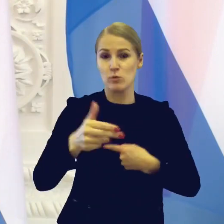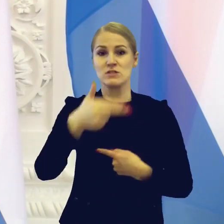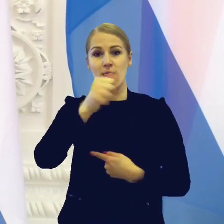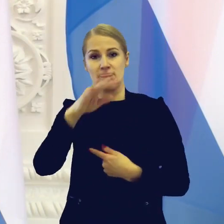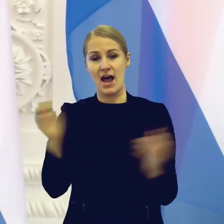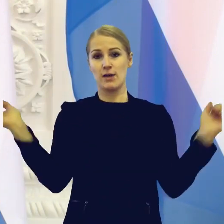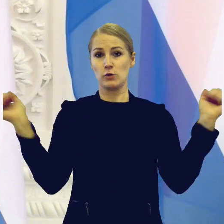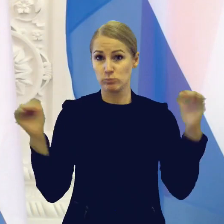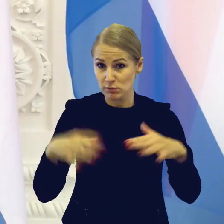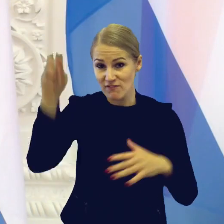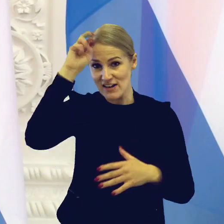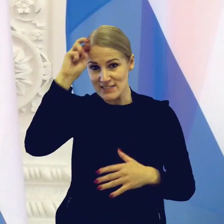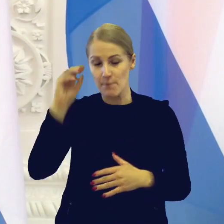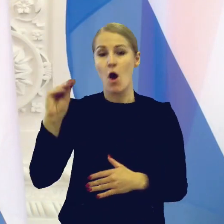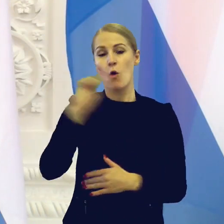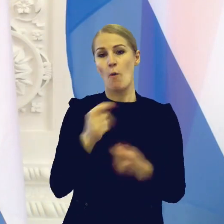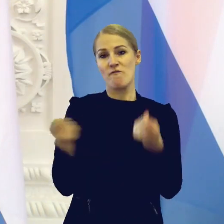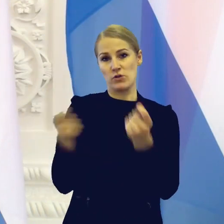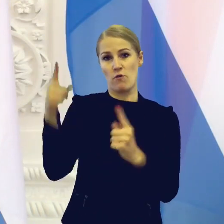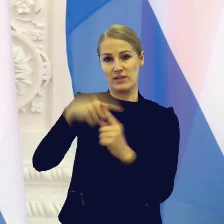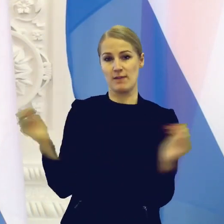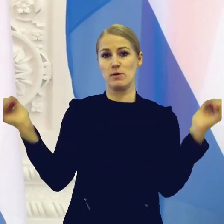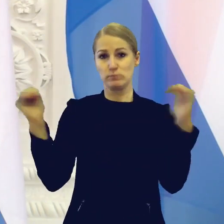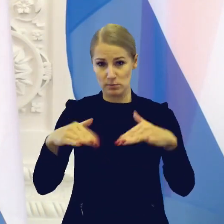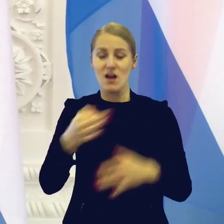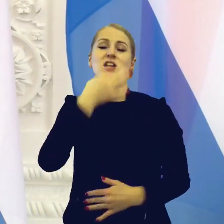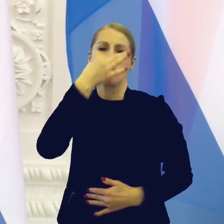viršūnių susitikime aš pakartosiu šį mūsų įsipareigojimą.